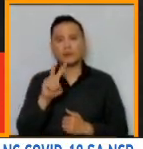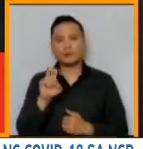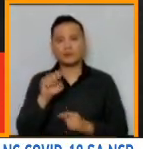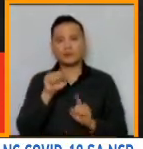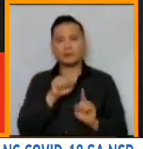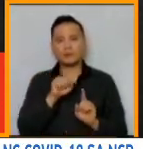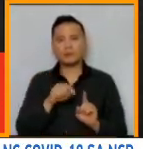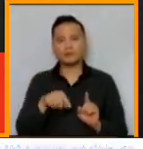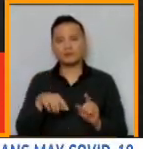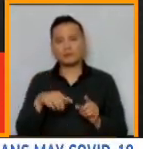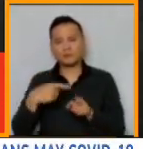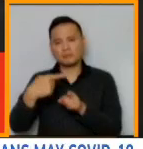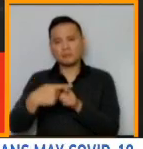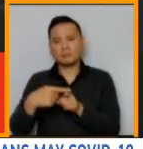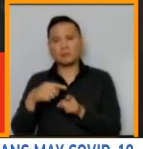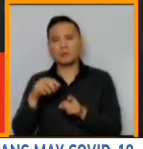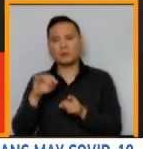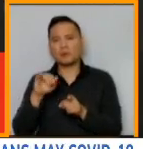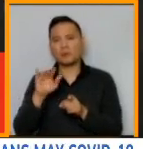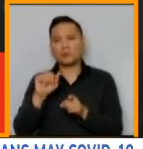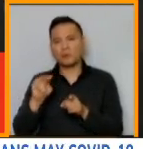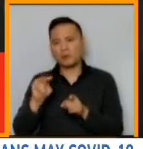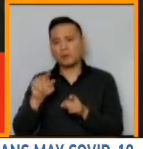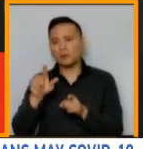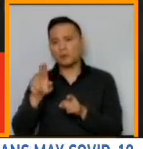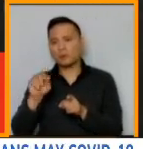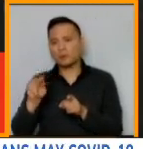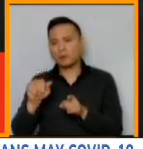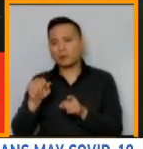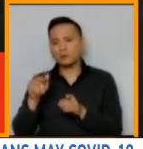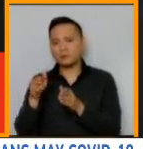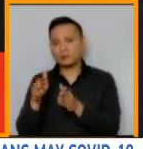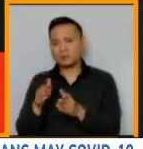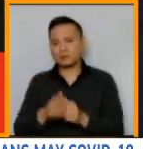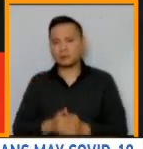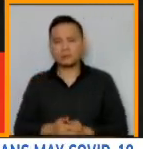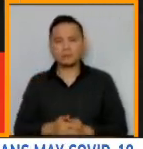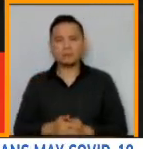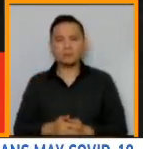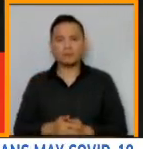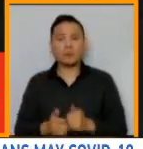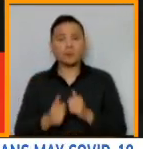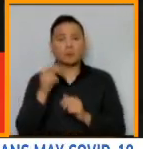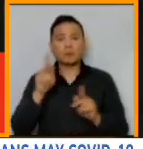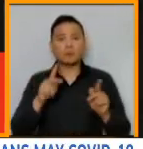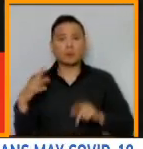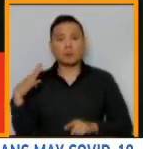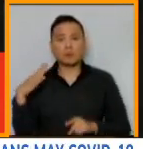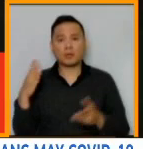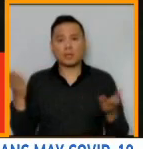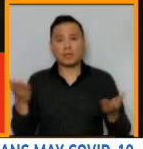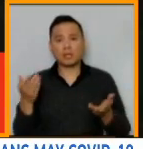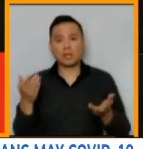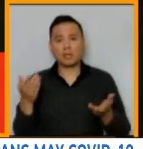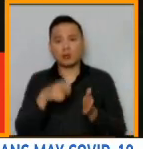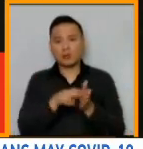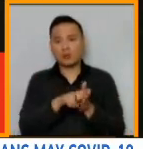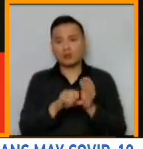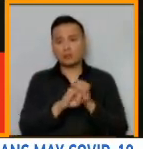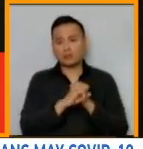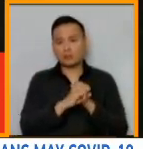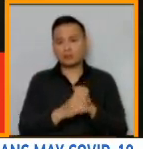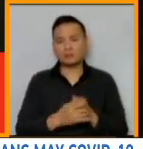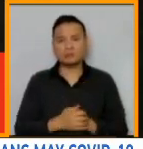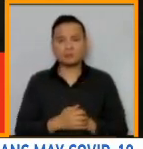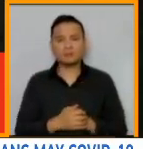Itong bahagi po na ito, dito talaga naghihintay yung karamihan sa mga pasahero na masasakyang jeep. Kaya nakikita nyo, humihinto ng ilang segundo dyan yung mga jeep